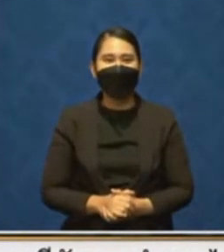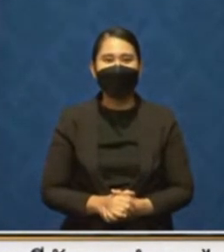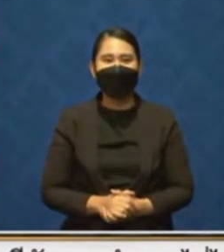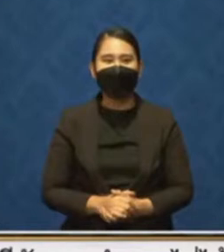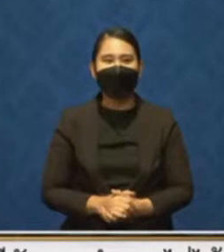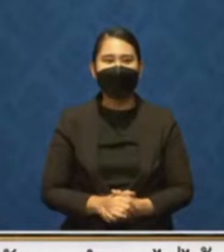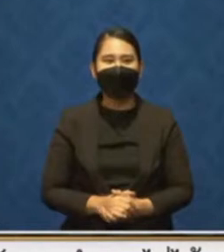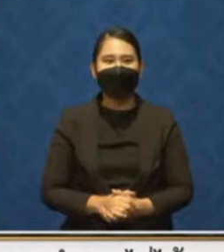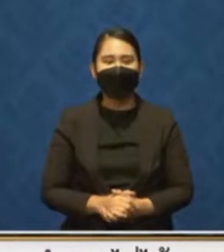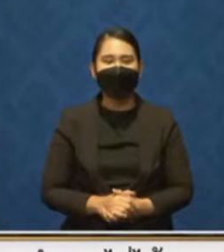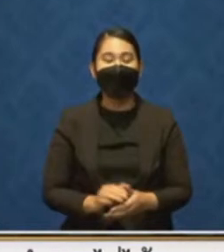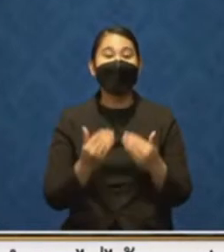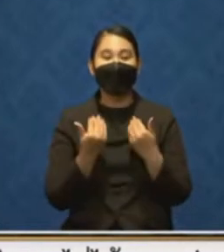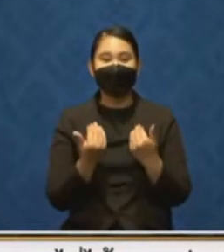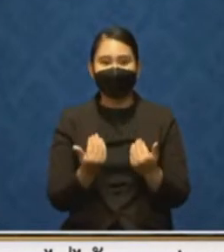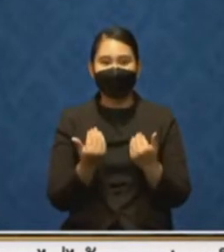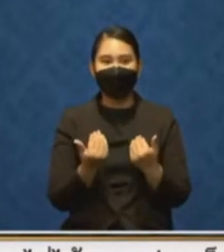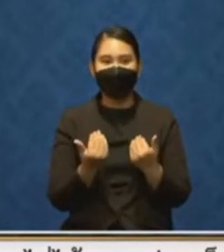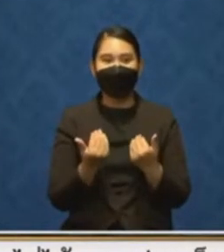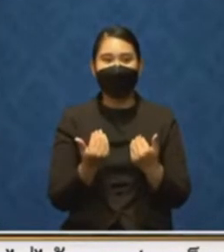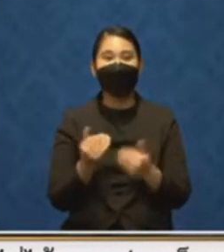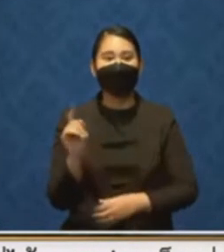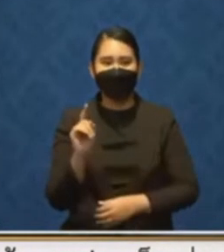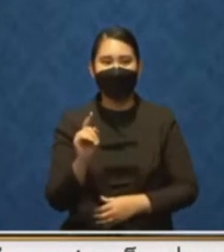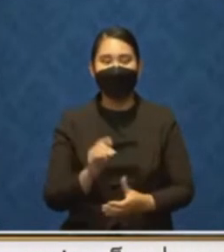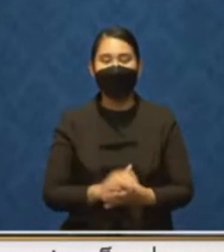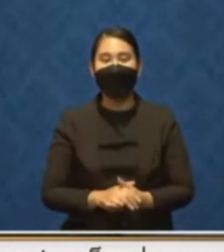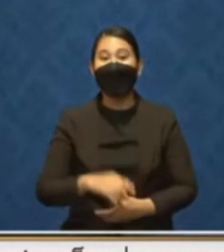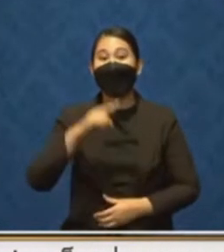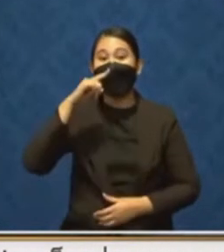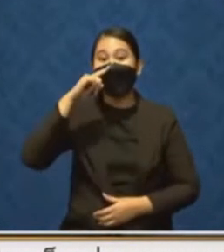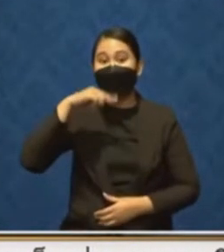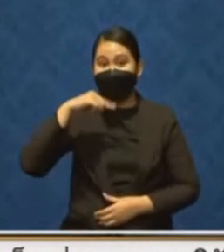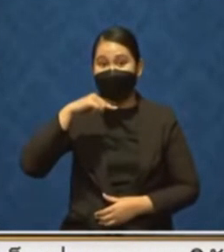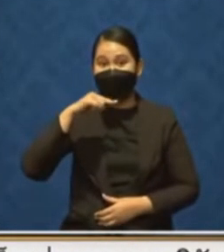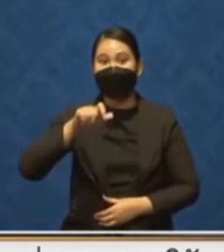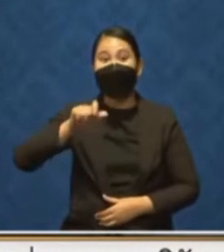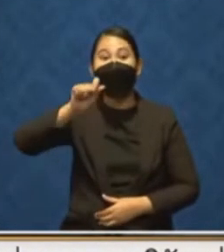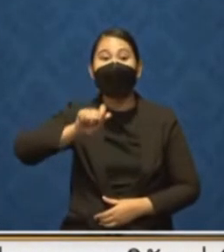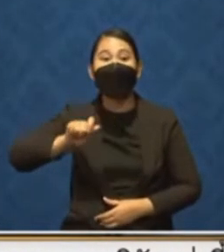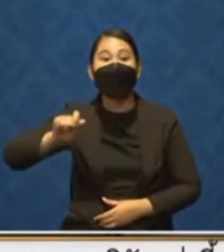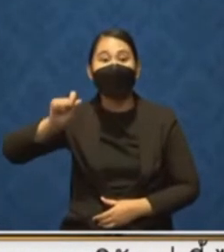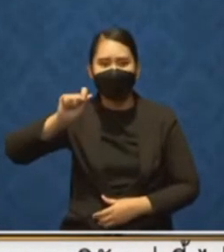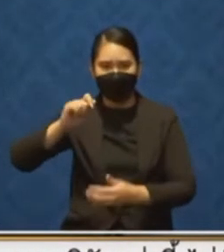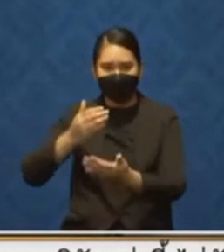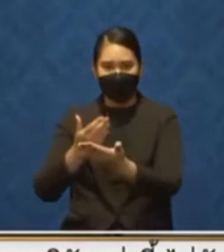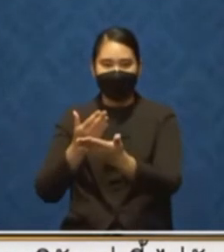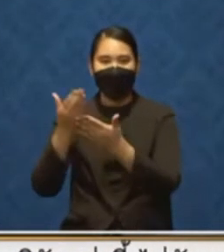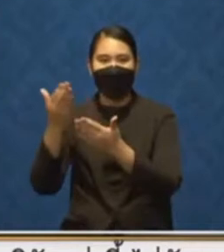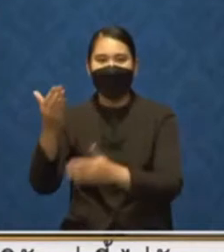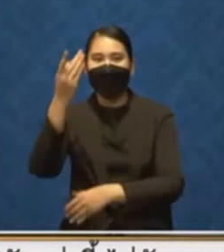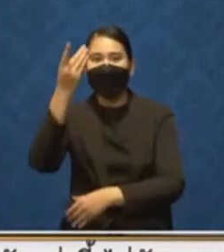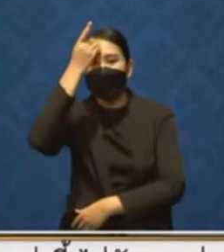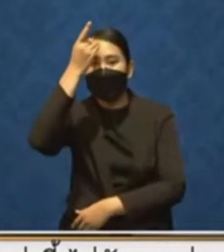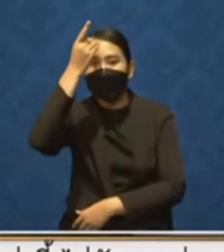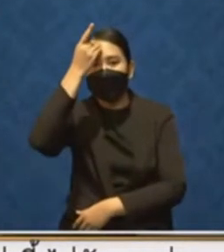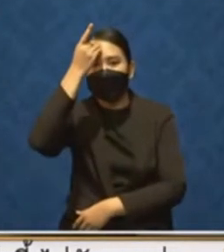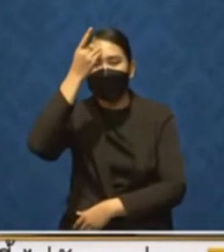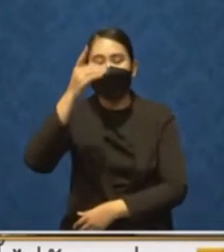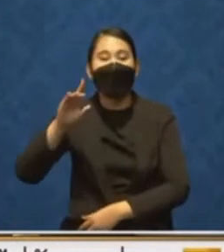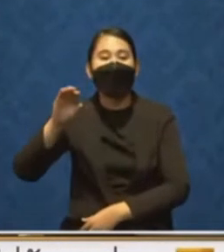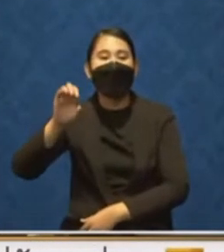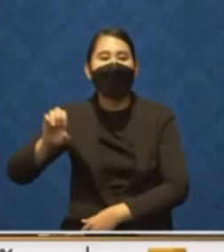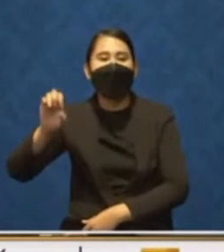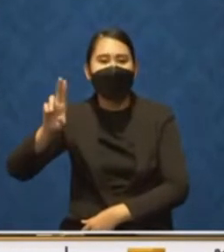ภาวะแบบนี้ไทยอยู่นี่นะเอเชียตะวันออกเฉียงใต้ท่านไปซื้อยุโรปค่า